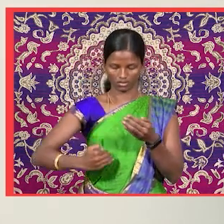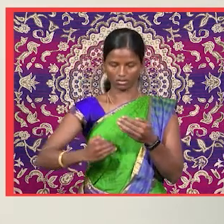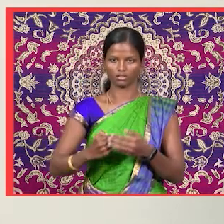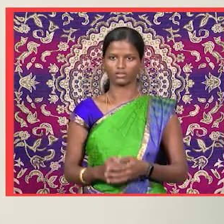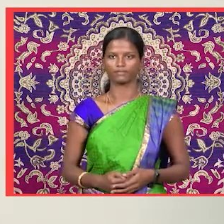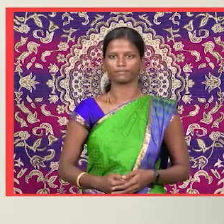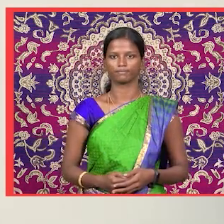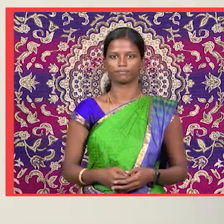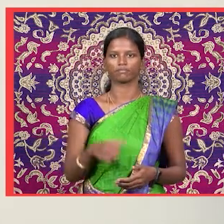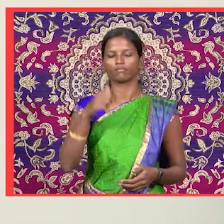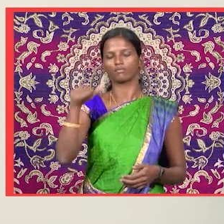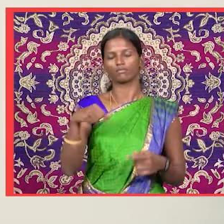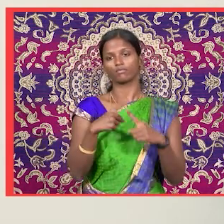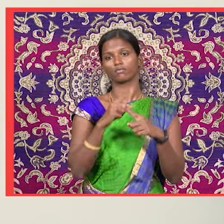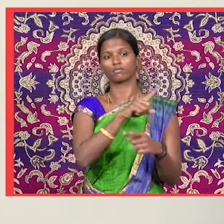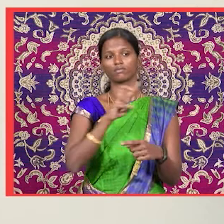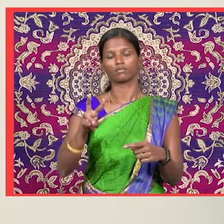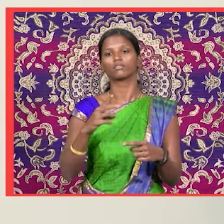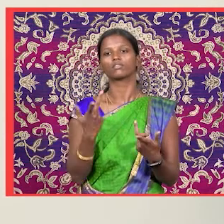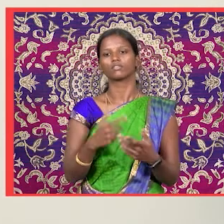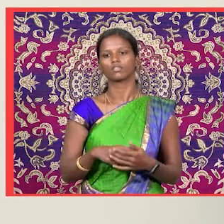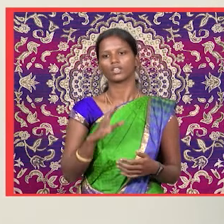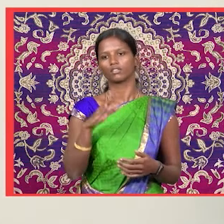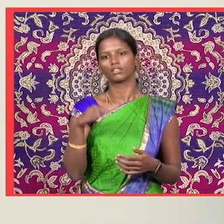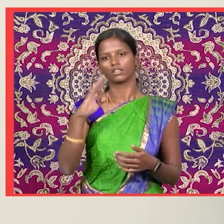வரும். ஆறு பதிமூணு எழுபத்தி எட்டு,